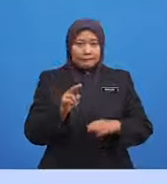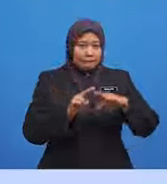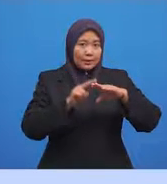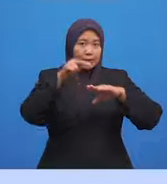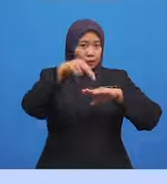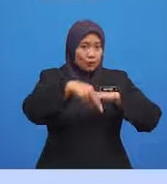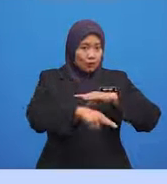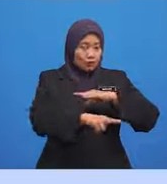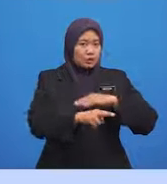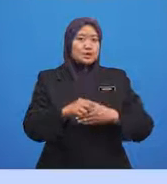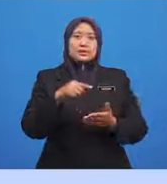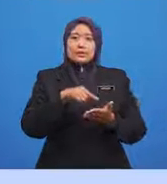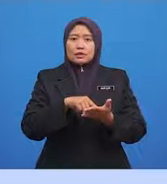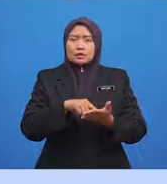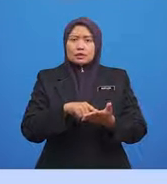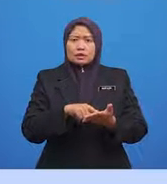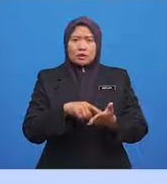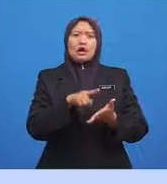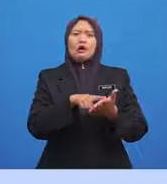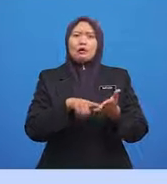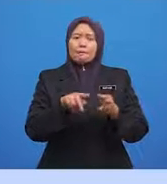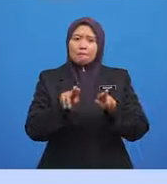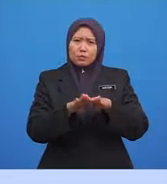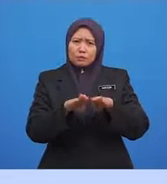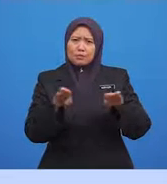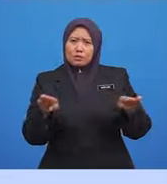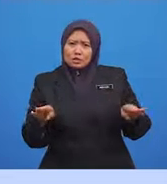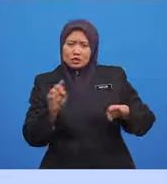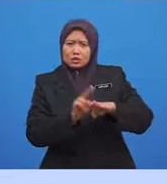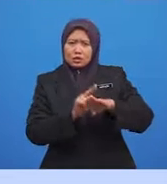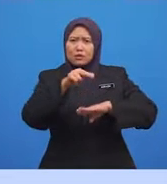Murid-murid, apakah perbezaan antara gelonsor tersebut?